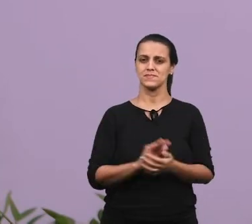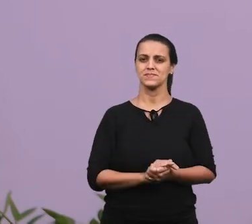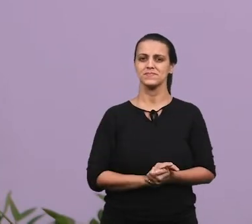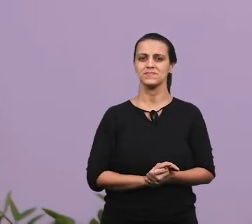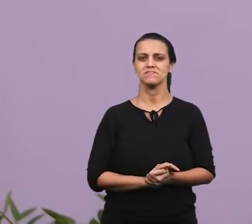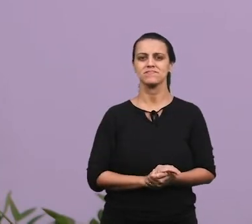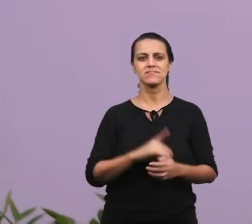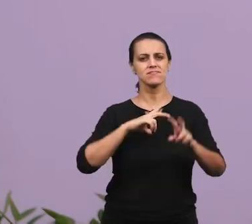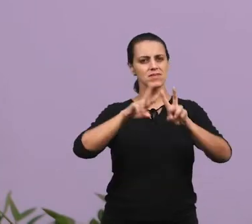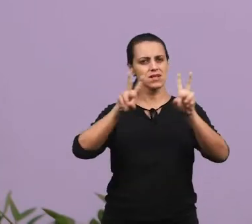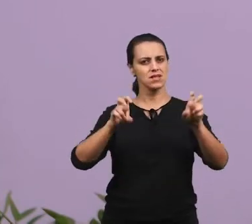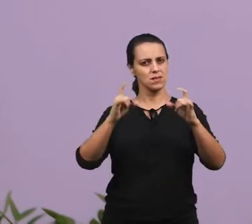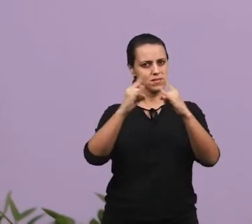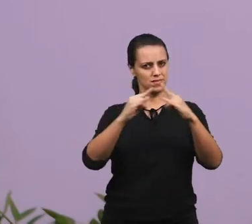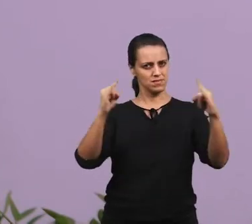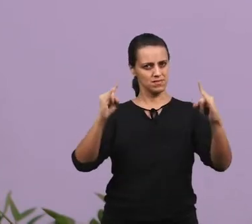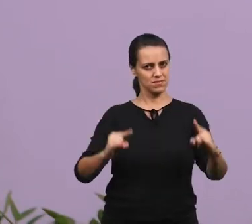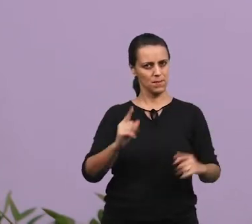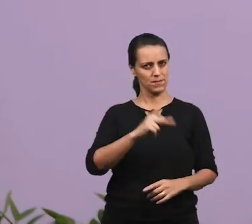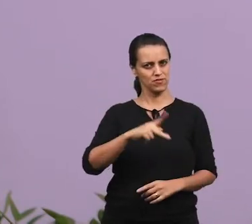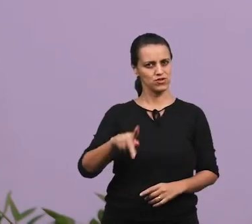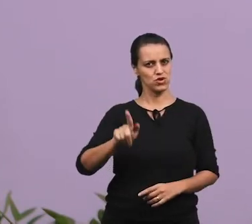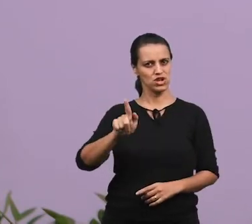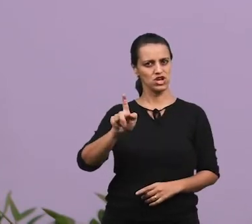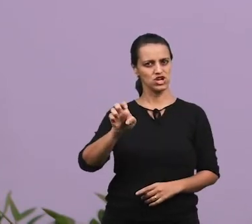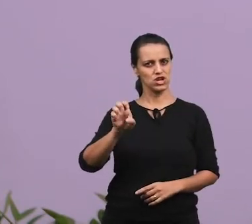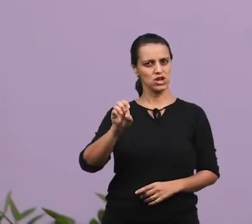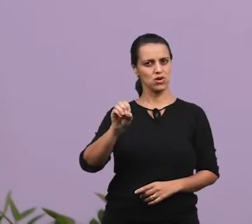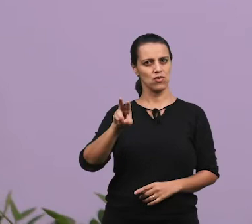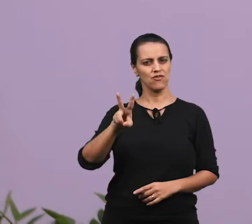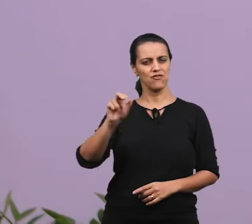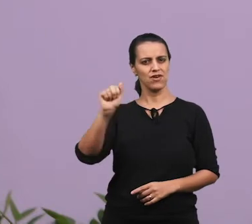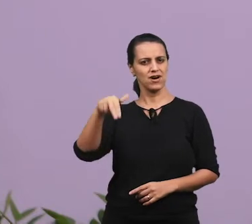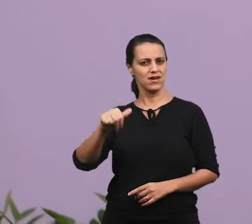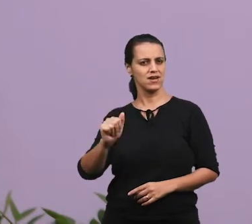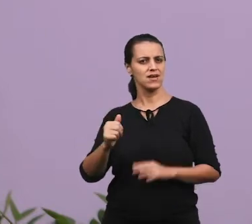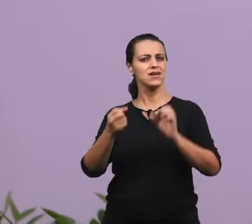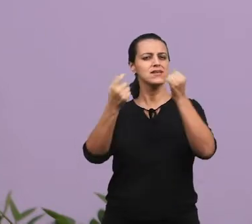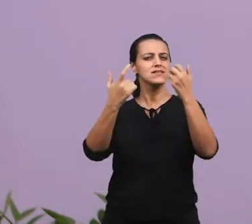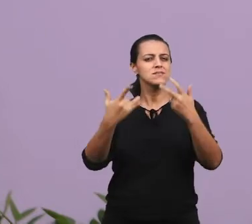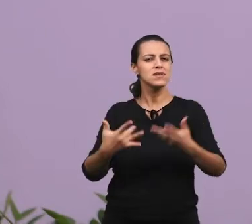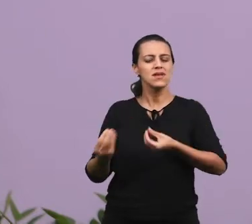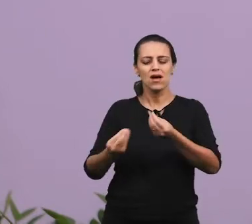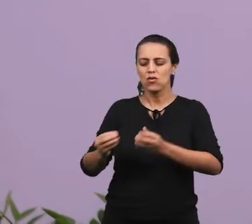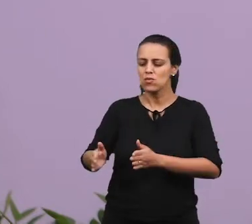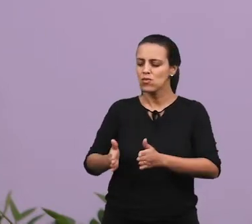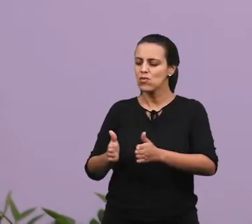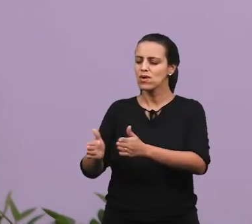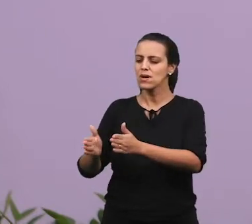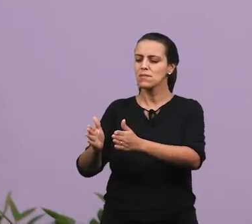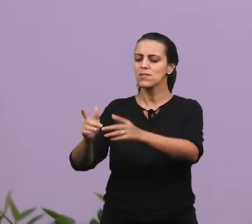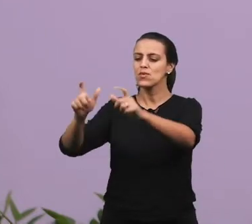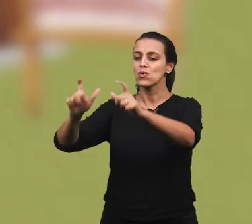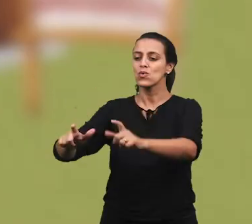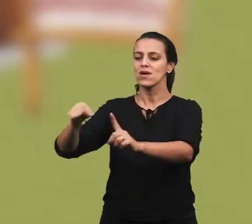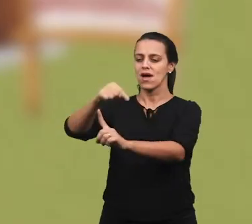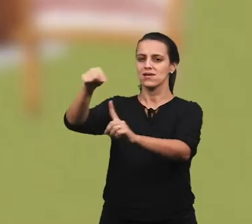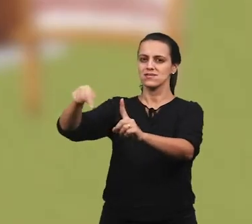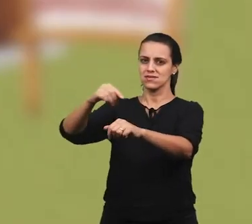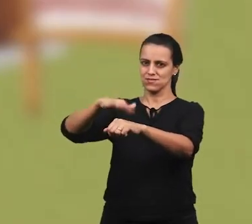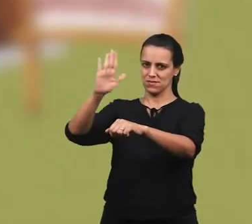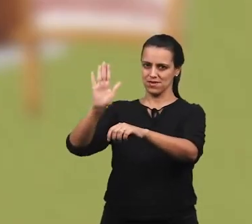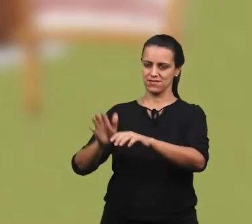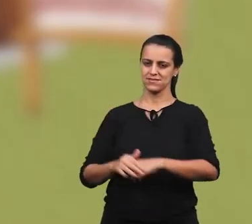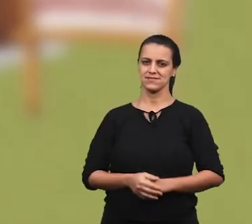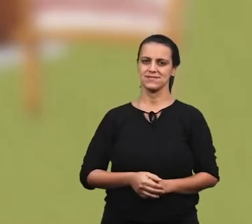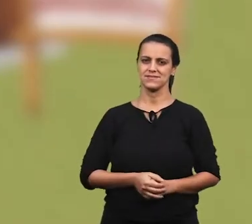этот урок, он имеет, он связан с рубрикой «Заветы Манаима». И сестра Жанаина, она